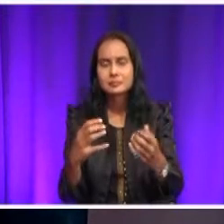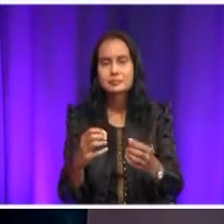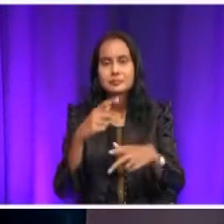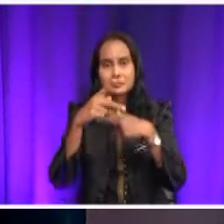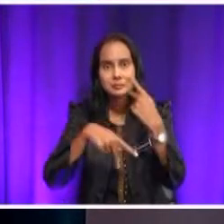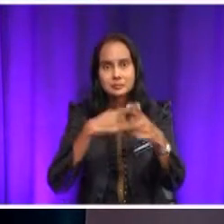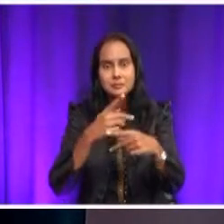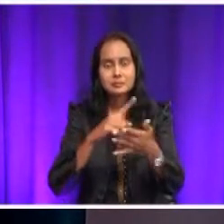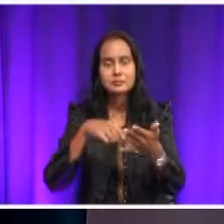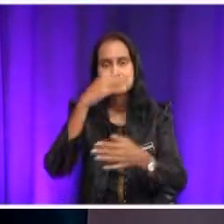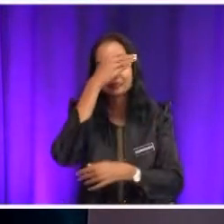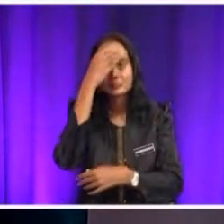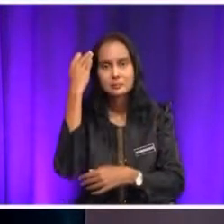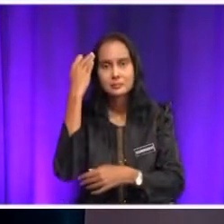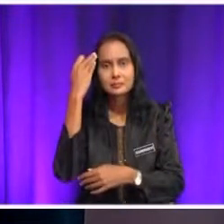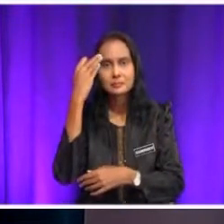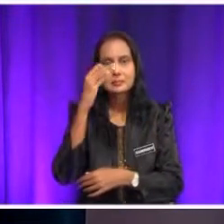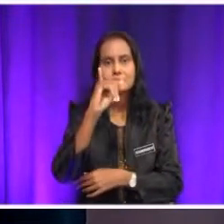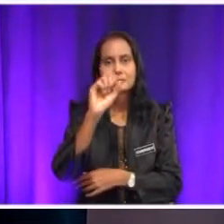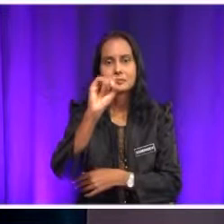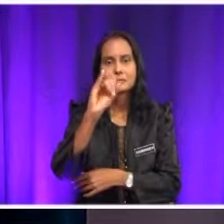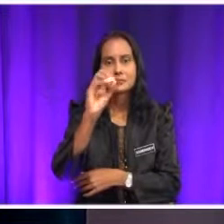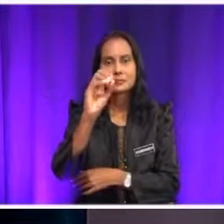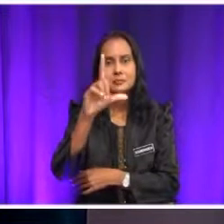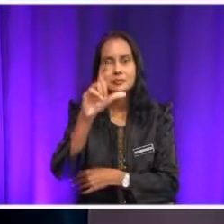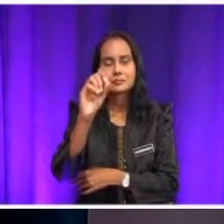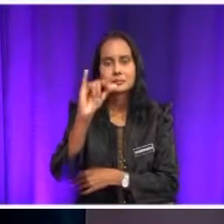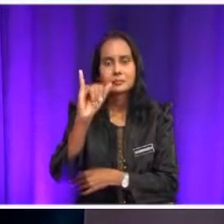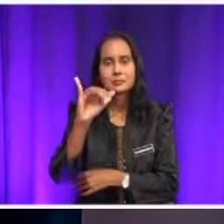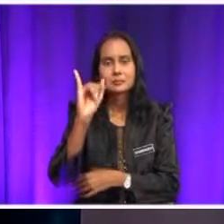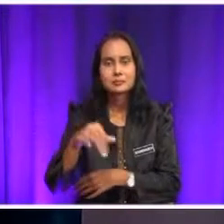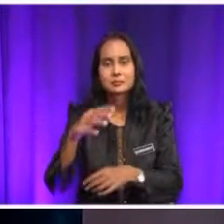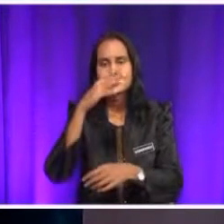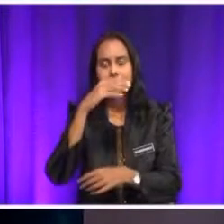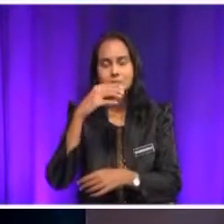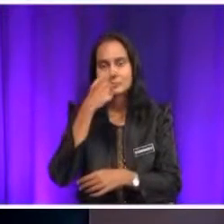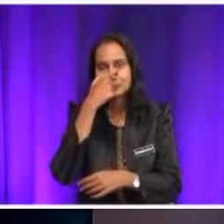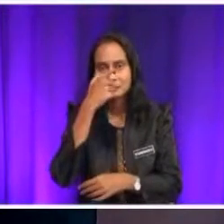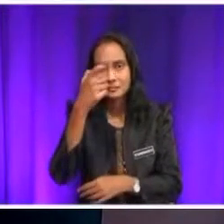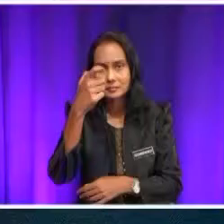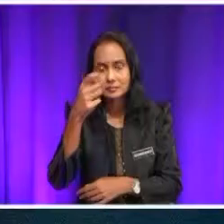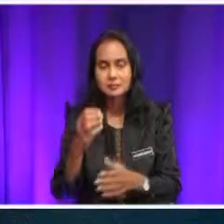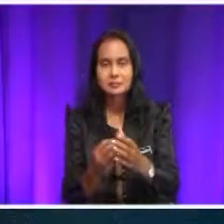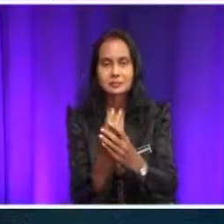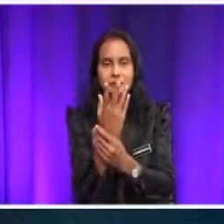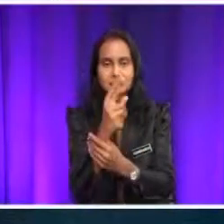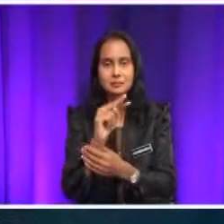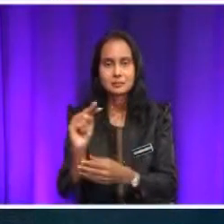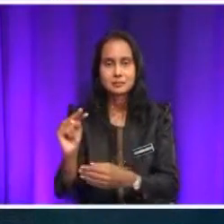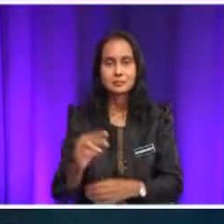faktur fisiologi yang mempengaruhi pertumbuhan sesuatu tumbuhan Oke Baik